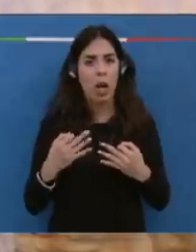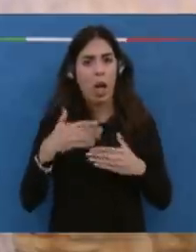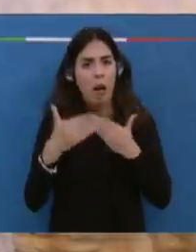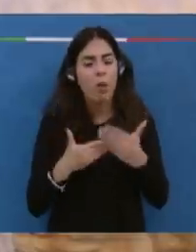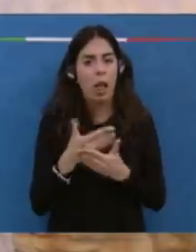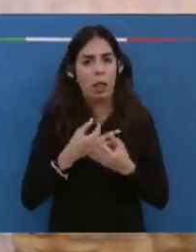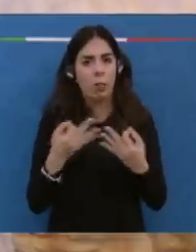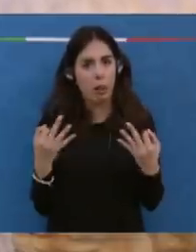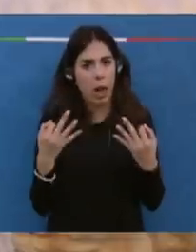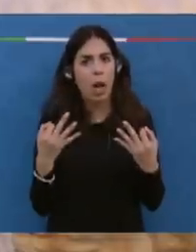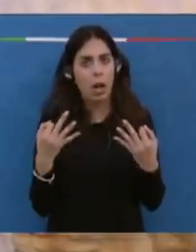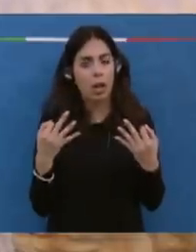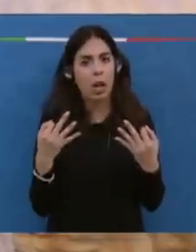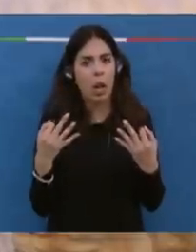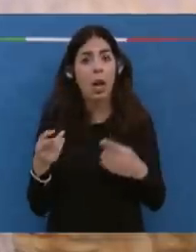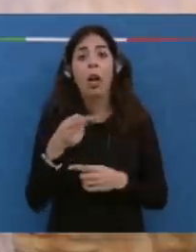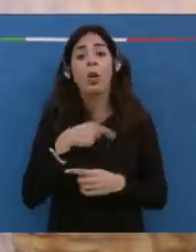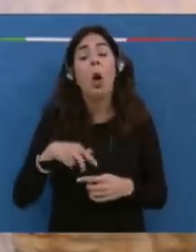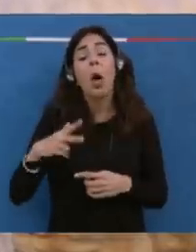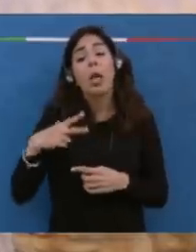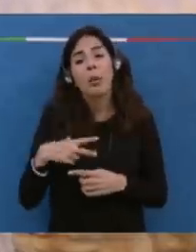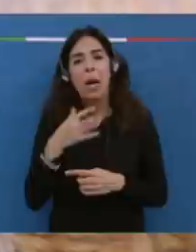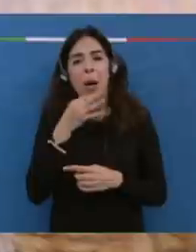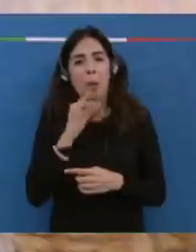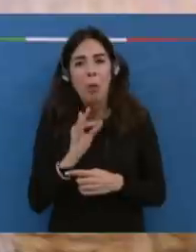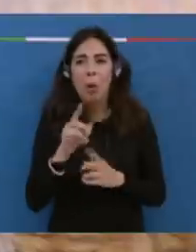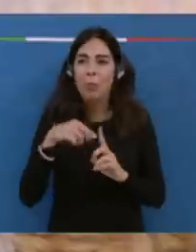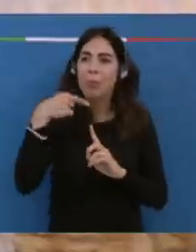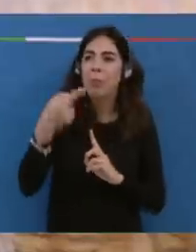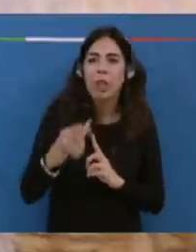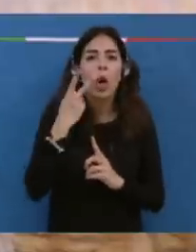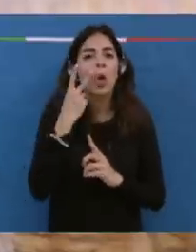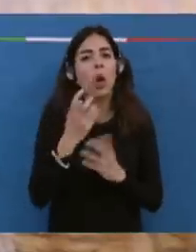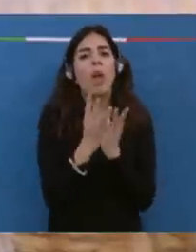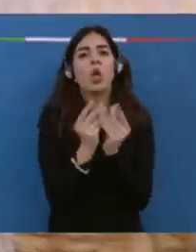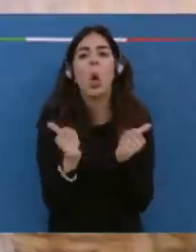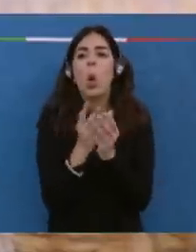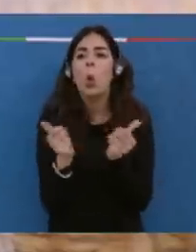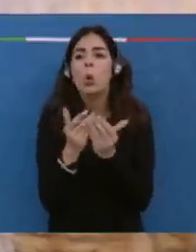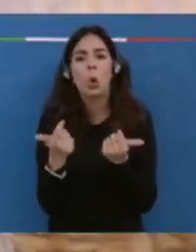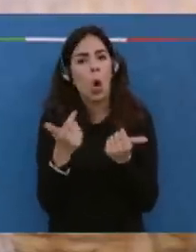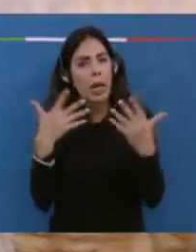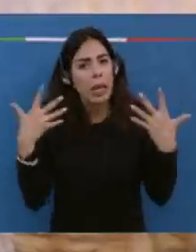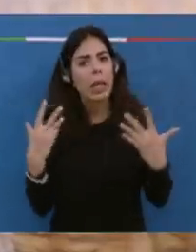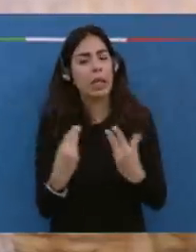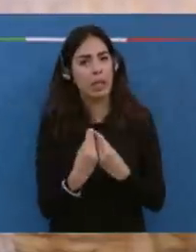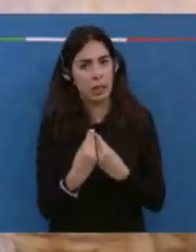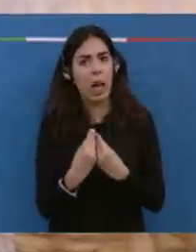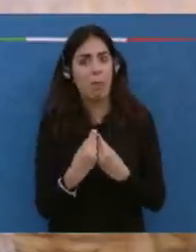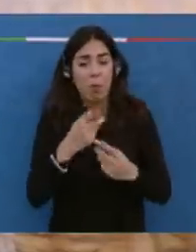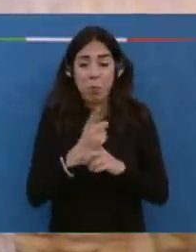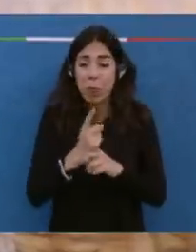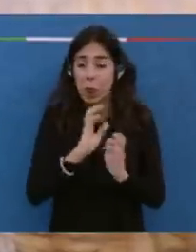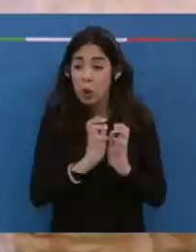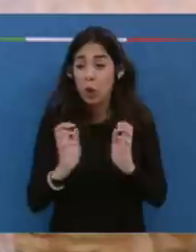trovare le risposte unificate tra di noi a tutte le le esigenze